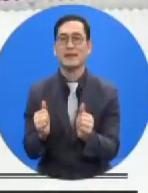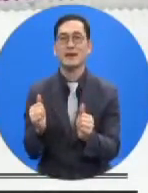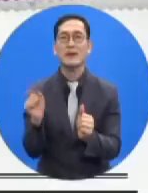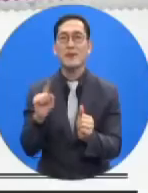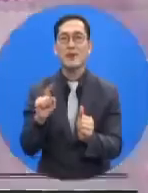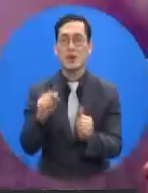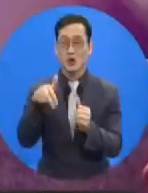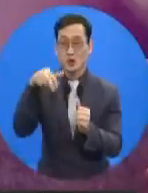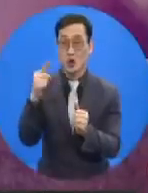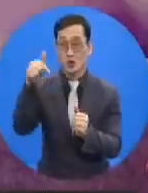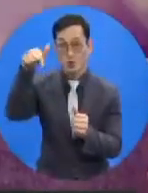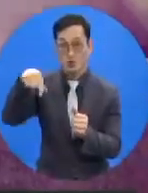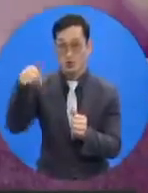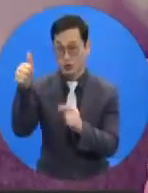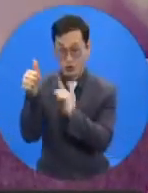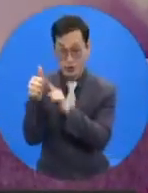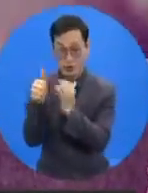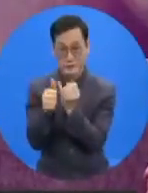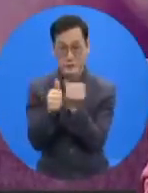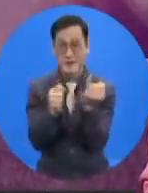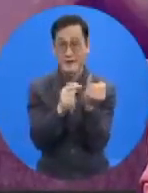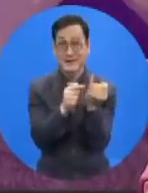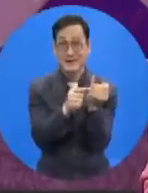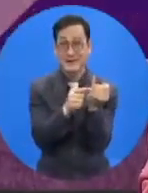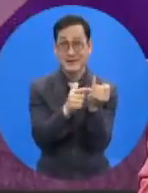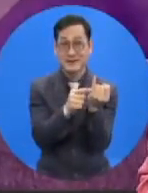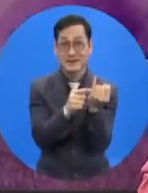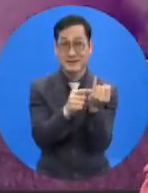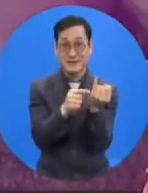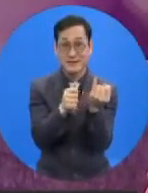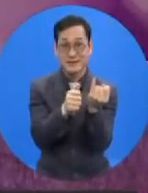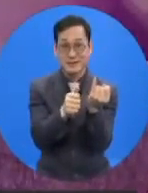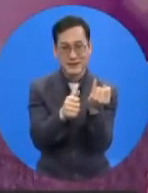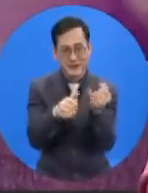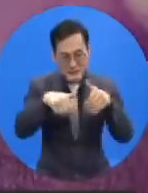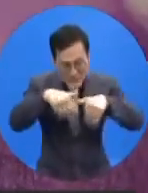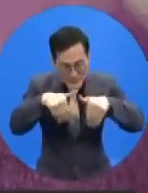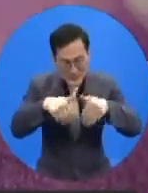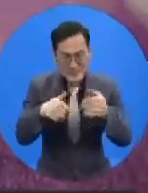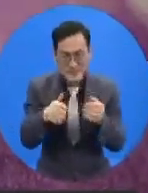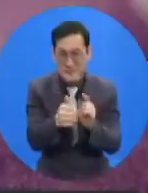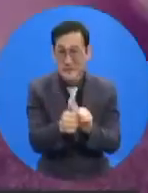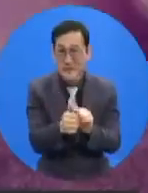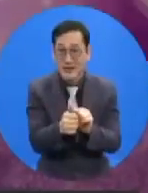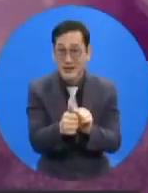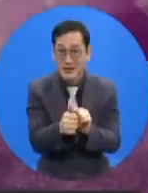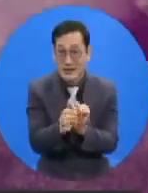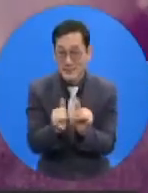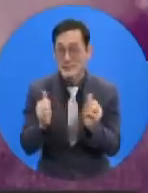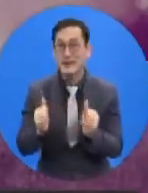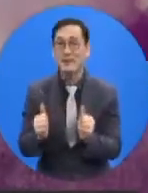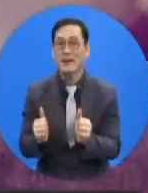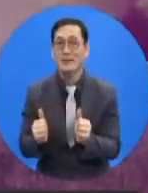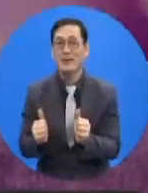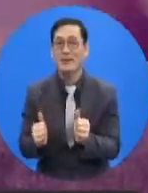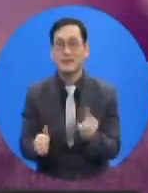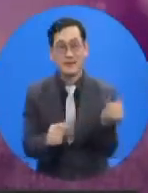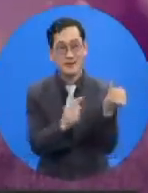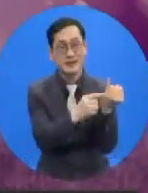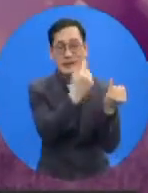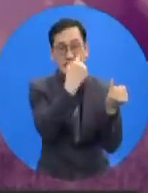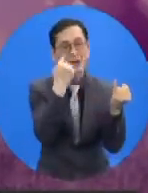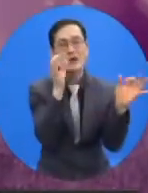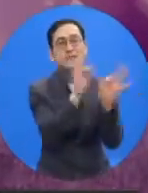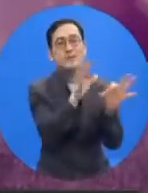정경심 씨가 증거인멸을 이른바 지시했다라며 증거인멸 혐의 등등에 대해서 이 개인